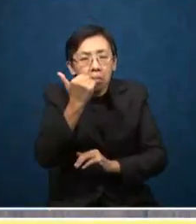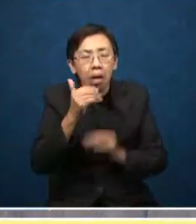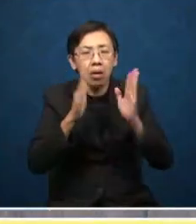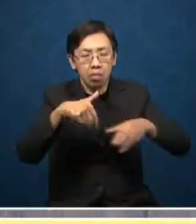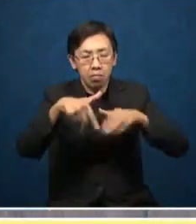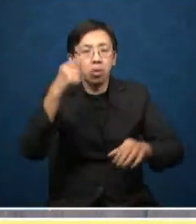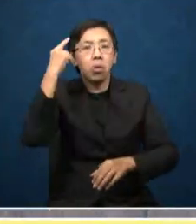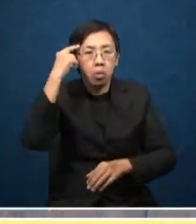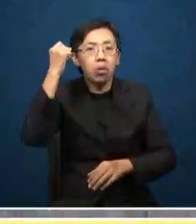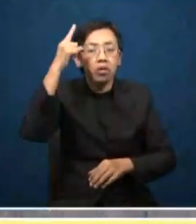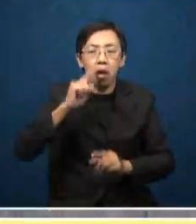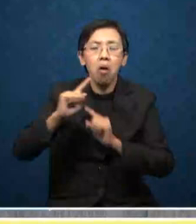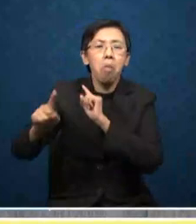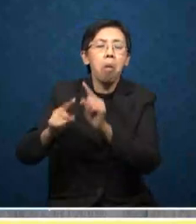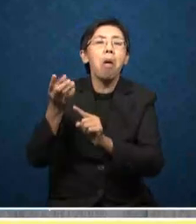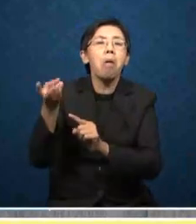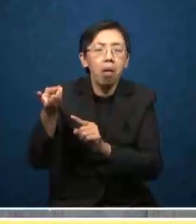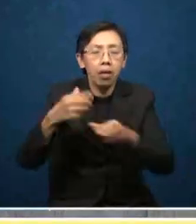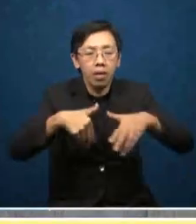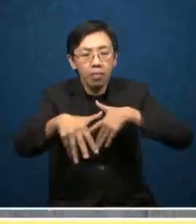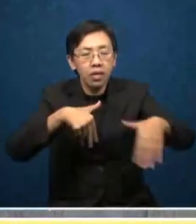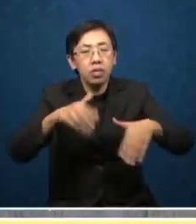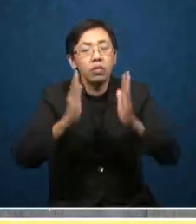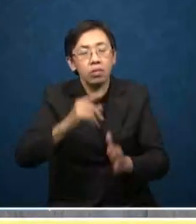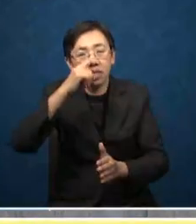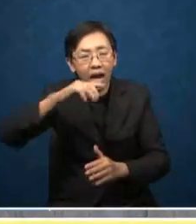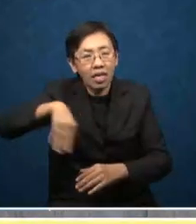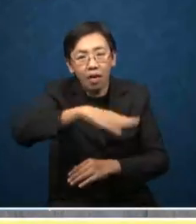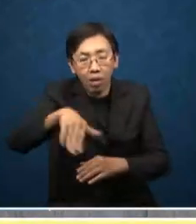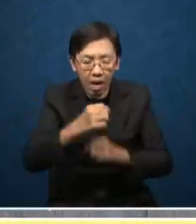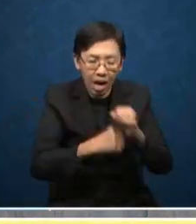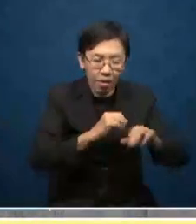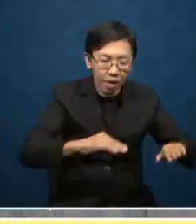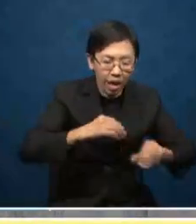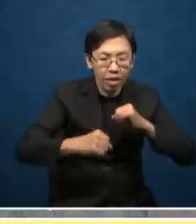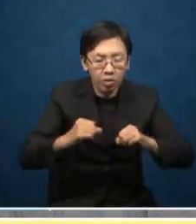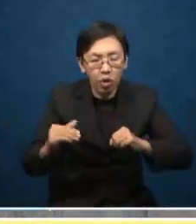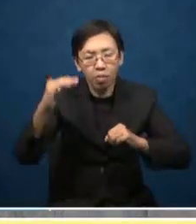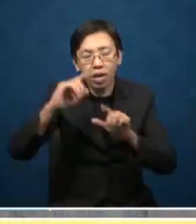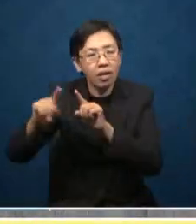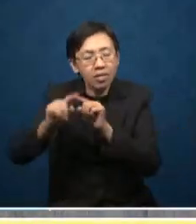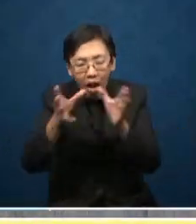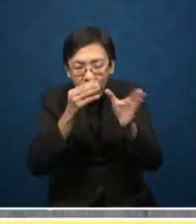เสริมสร้างความรู้ให้กับประชาชนคนไทยทุกช่วงวัยและทุกข์ระดับชั้นด้วยขอบพระคุณค่ะ